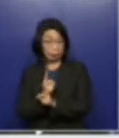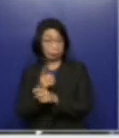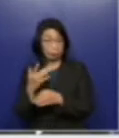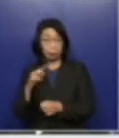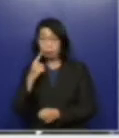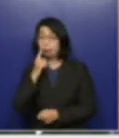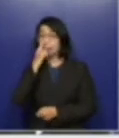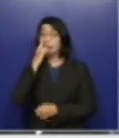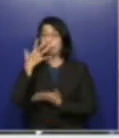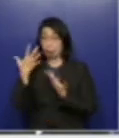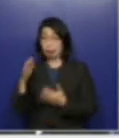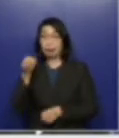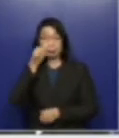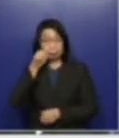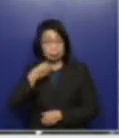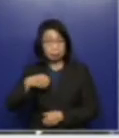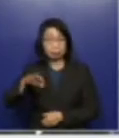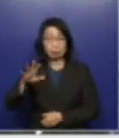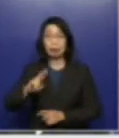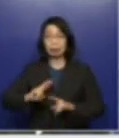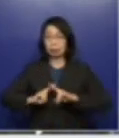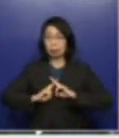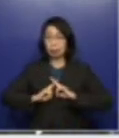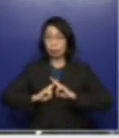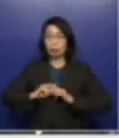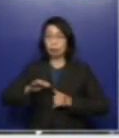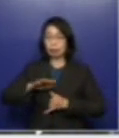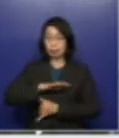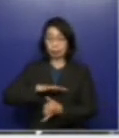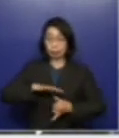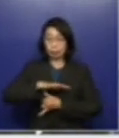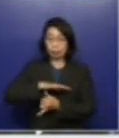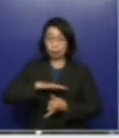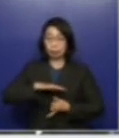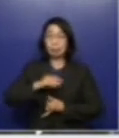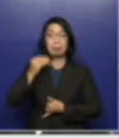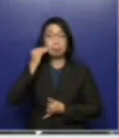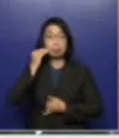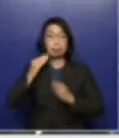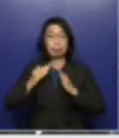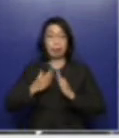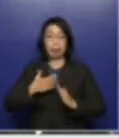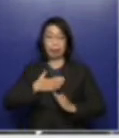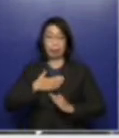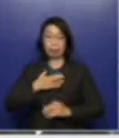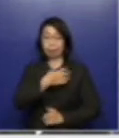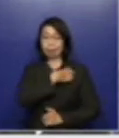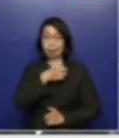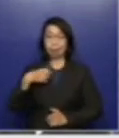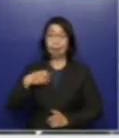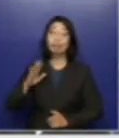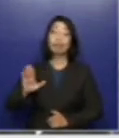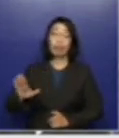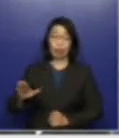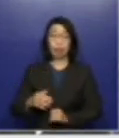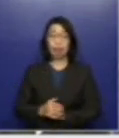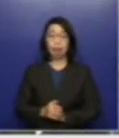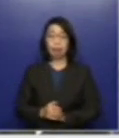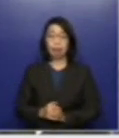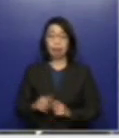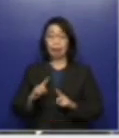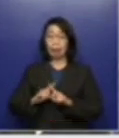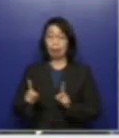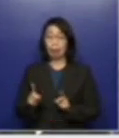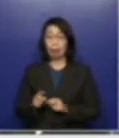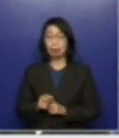ไปกักกันตนเองในสถานที่ที่เป็นบ้านพักของทูตแต่มันไม่เป็นอย่างนั้น